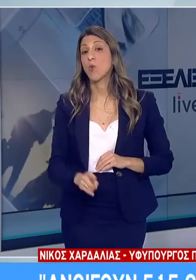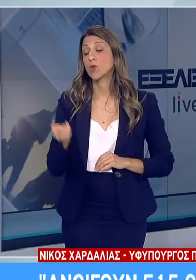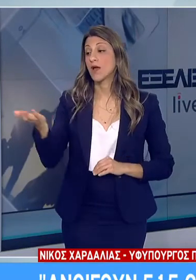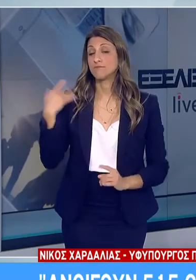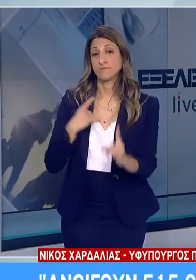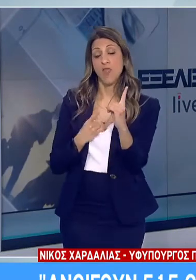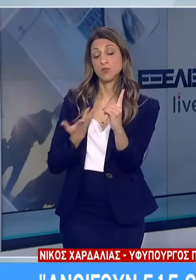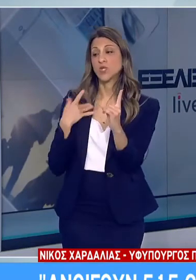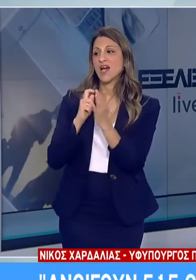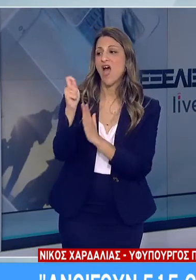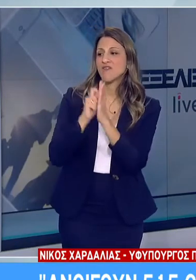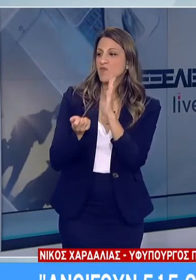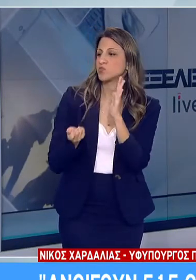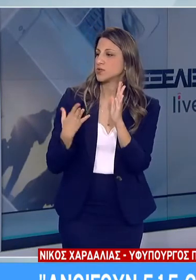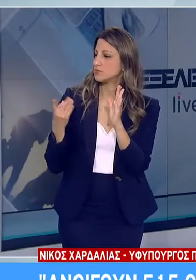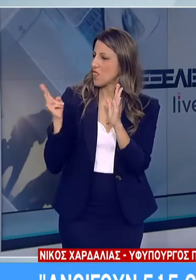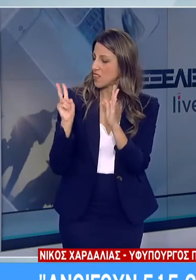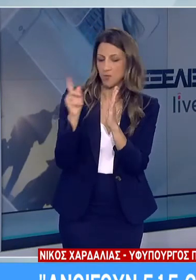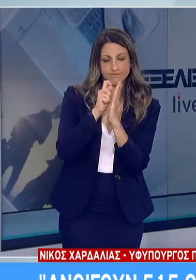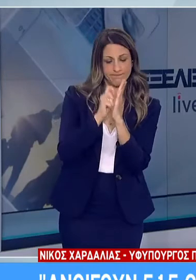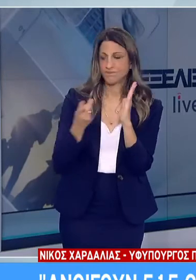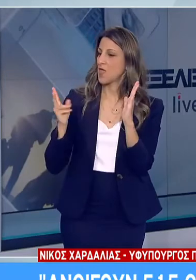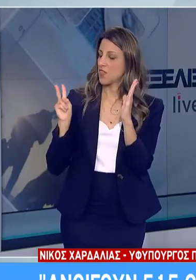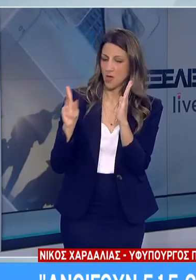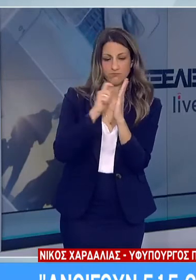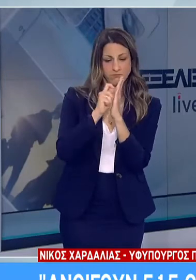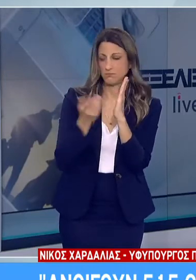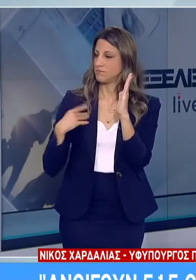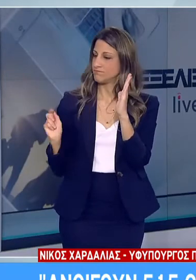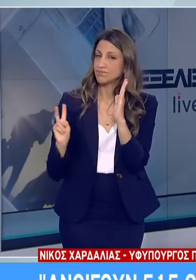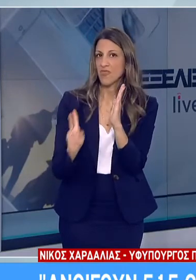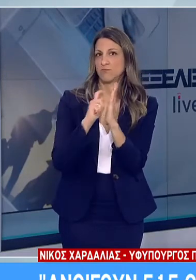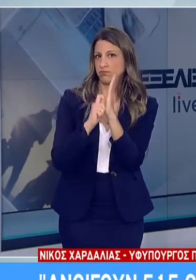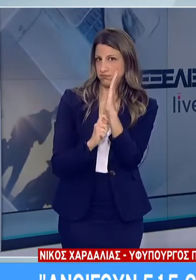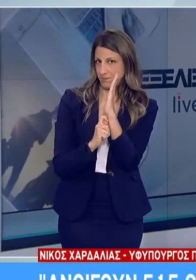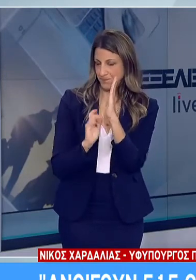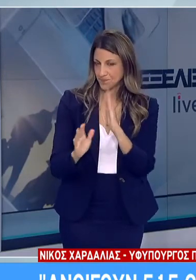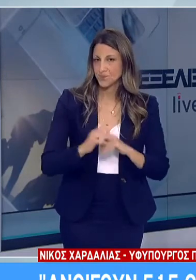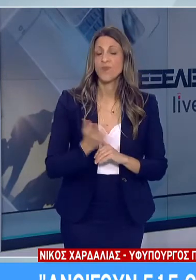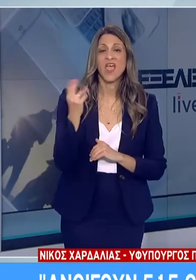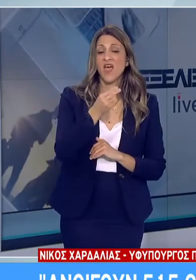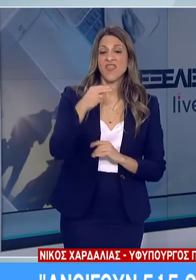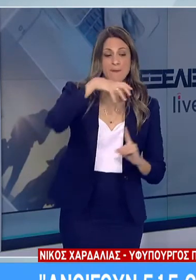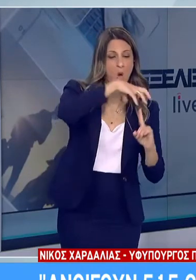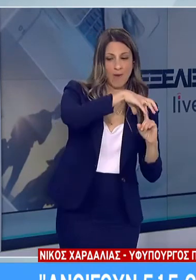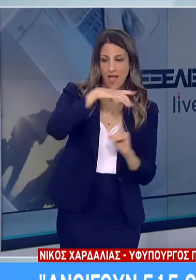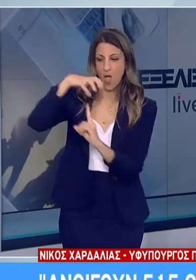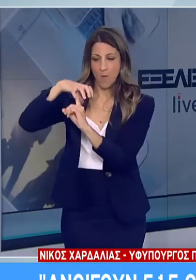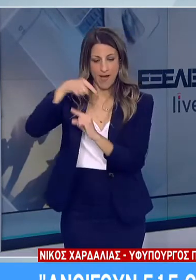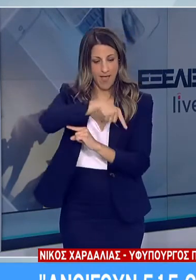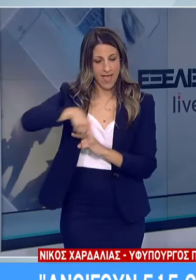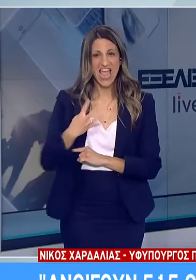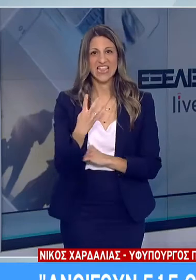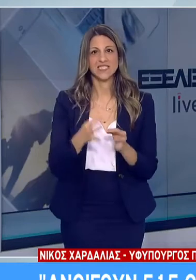παρευρισκομένων. Όσον αφορά στην απόσταση ανάμεσα στις ομπρέλες, η ελάχιστη απόσταση μεταξύ των αξώνων των ομπρελών ορίζεται στα